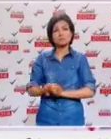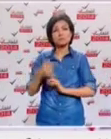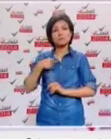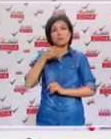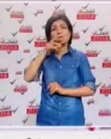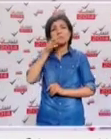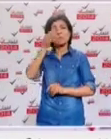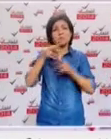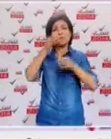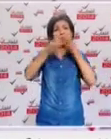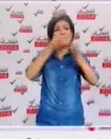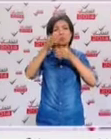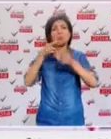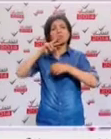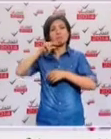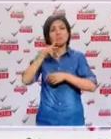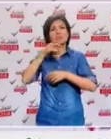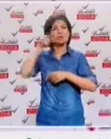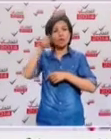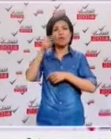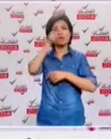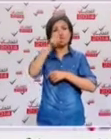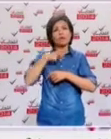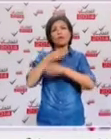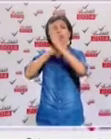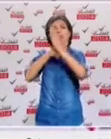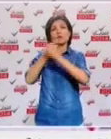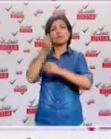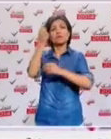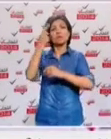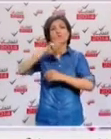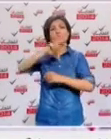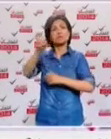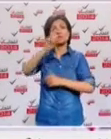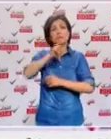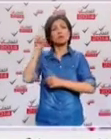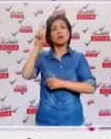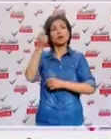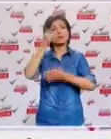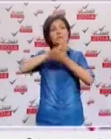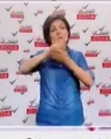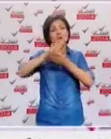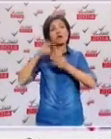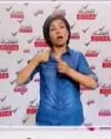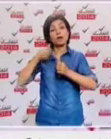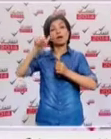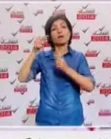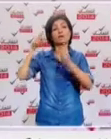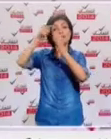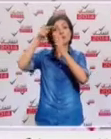مش باش نكذبوا على الشعب هذايا ونقولوا له راهو احنا باش نعملوا لك الخبزة بمية وركوب الكربليش، لا، احنا عندنا برامج وآراء